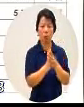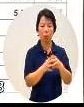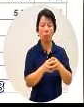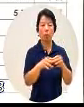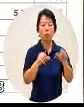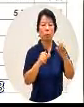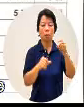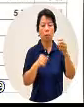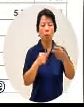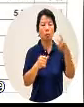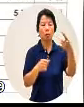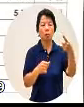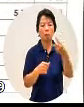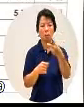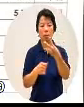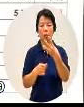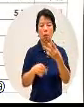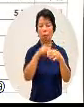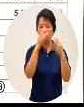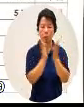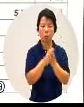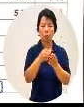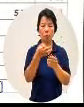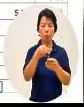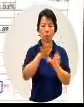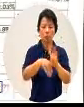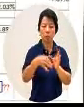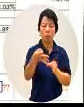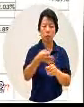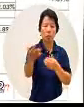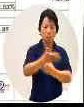1月2月3月就在收好來下一項